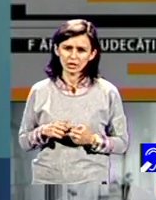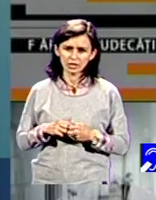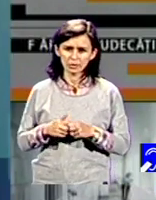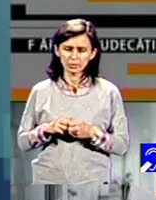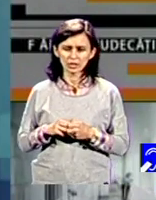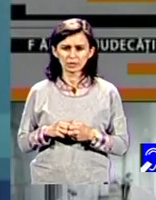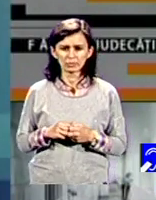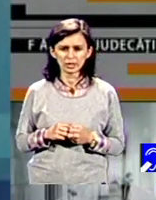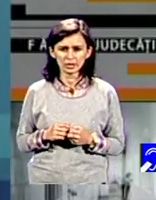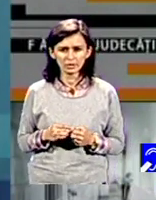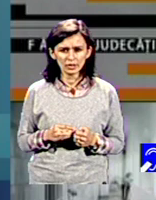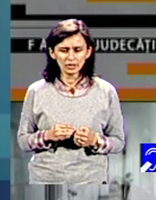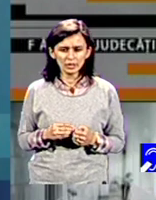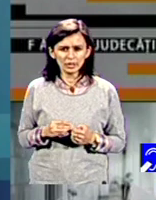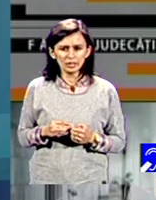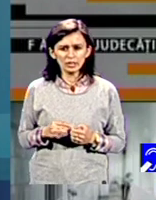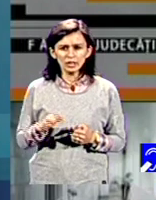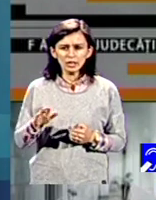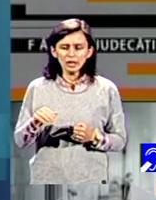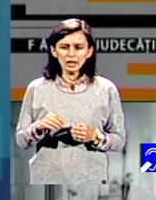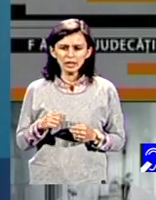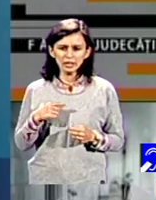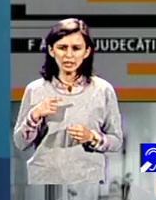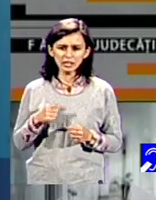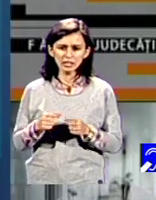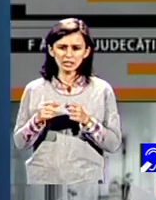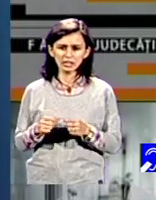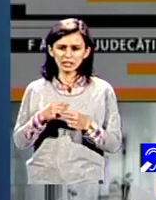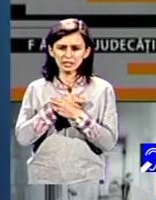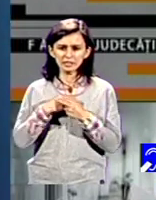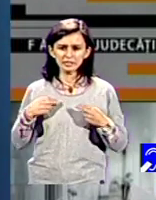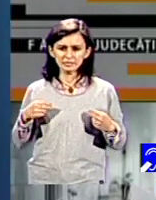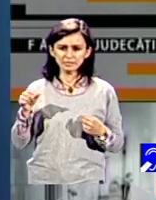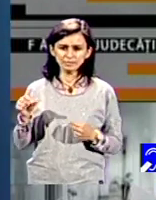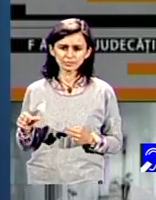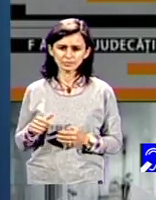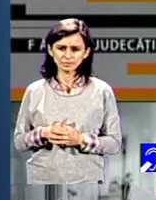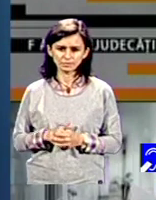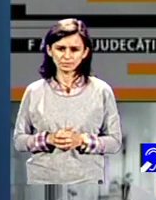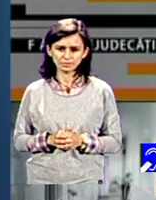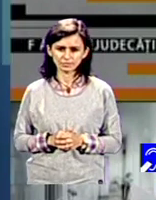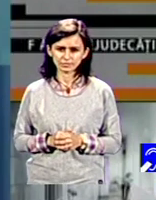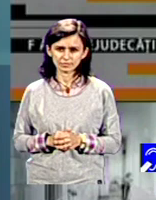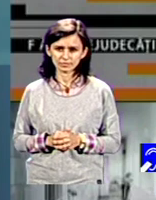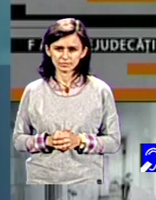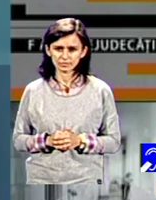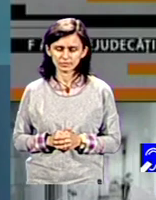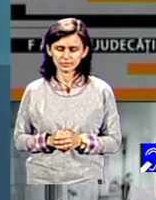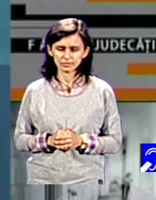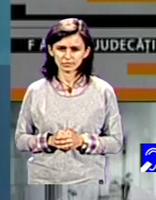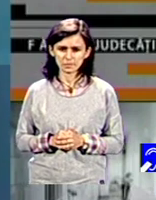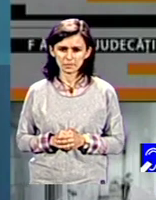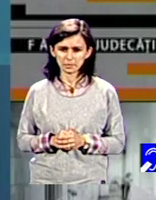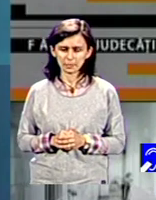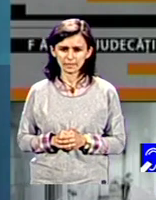a ajunge în sala de judecată iar apoi în în